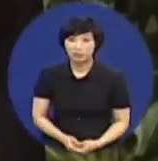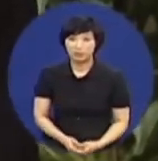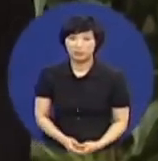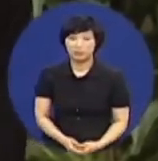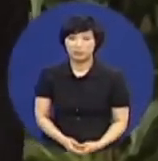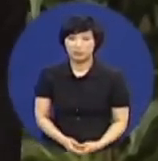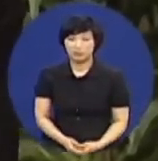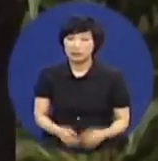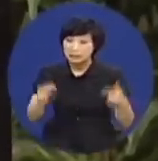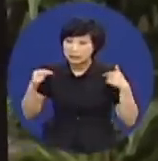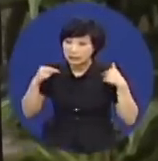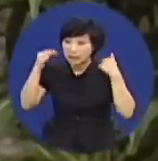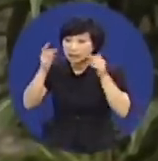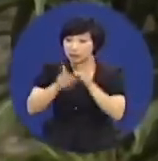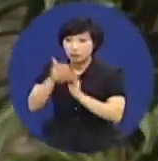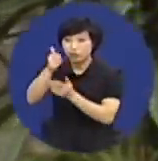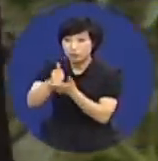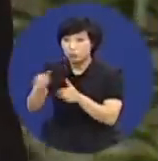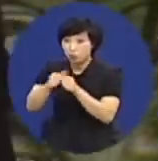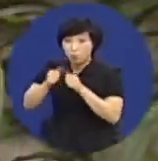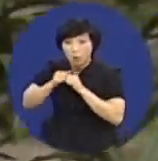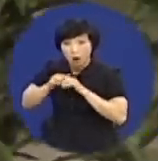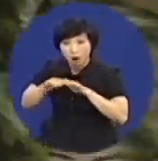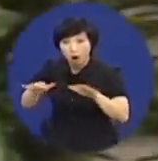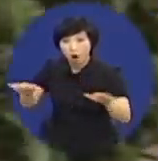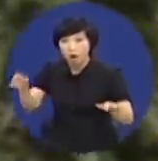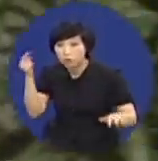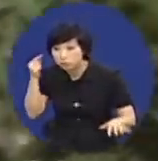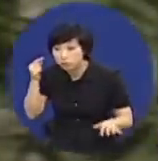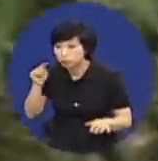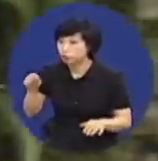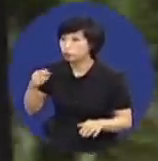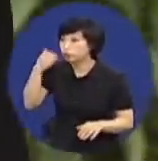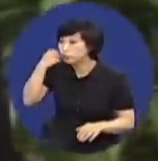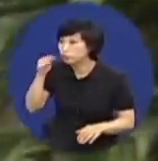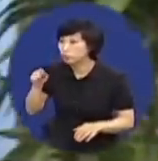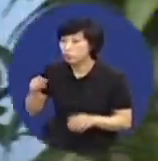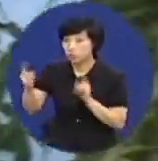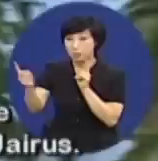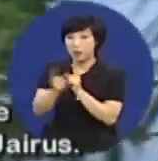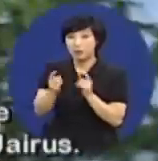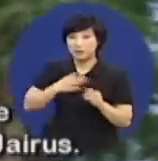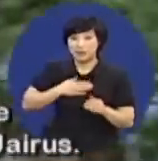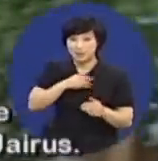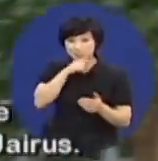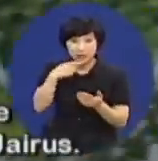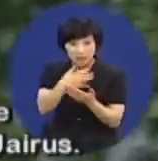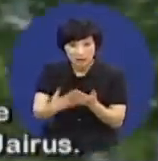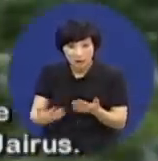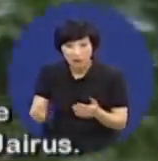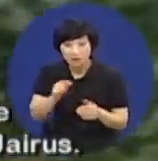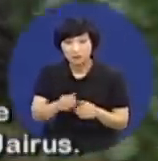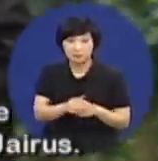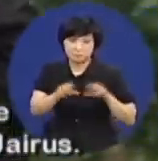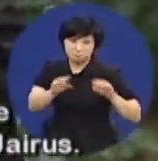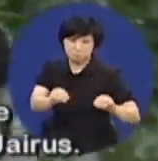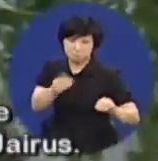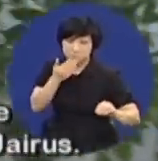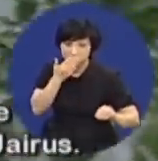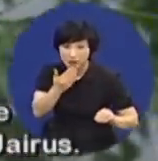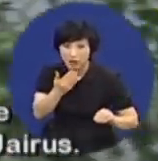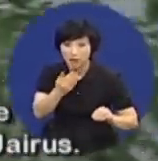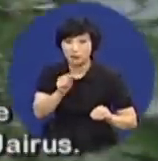それでその女はナザレイエスに会えば長血が癒されることを信じて、